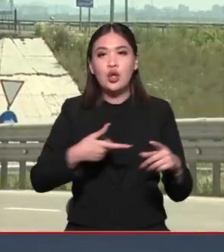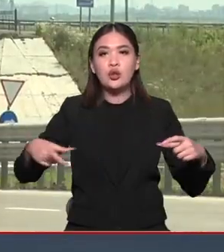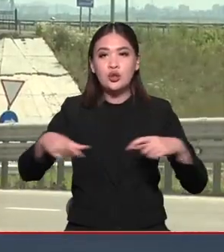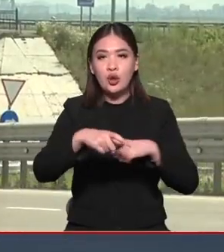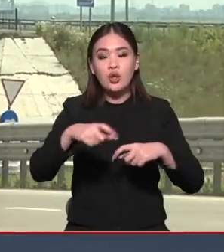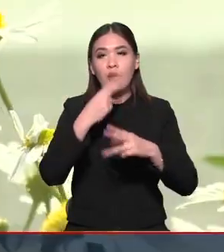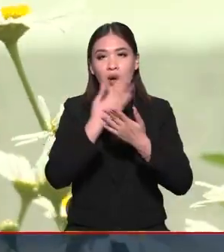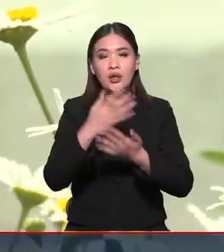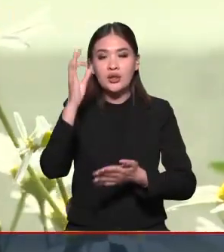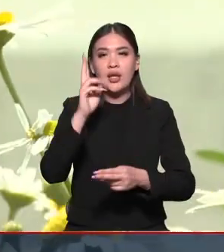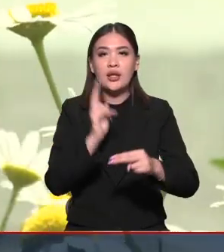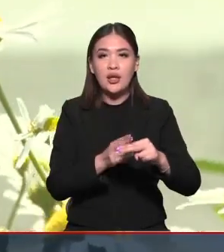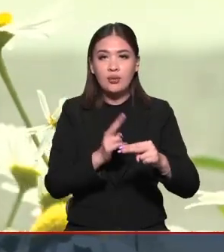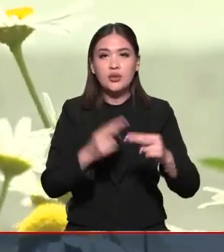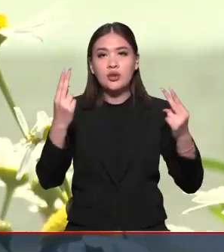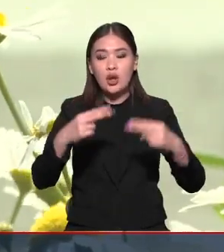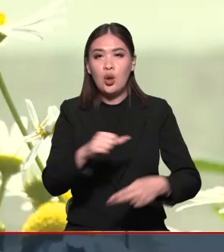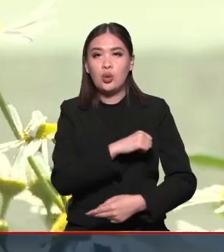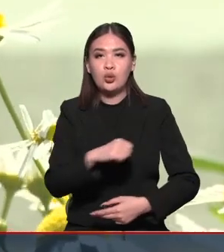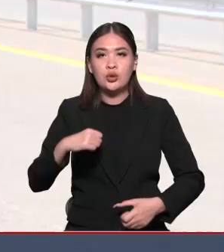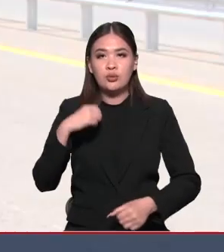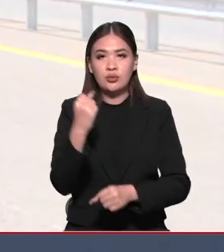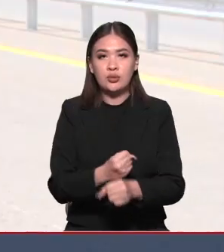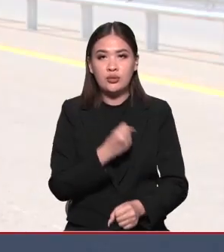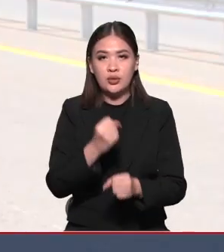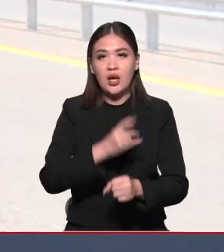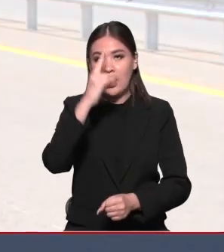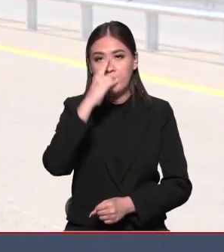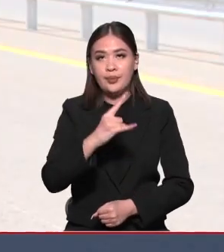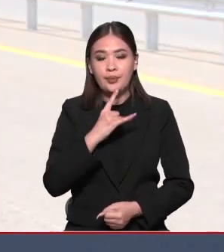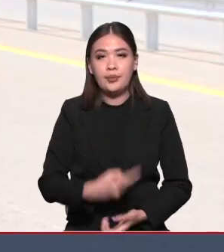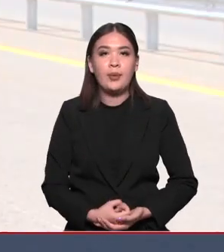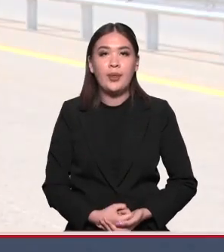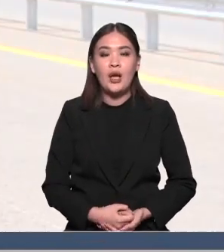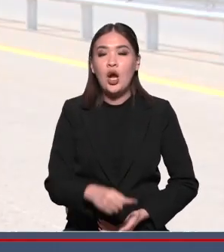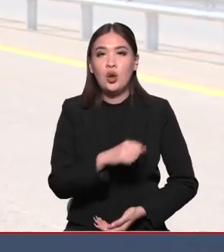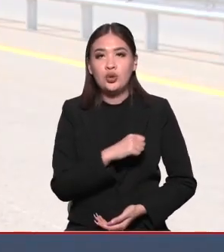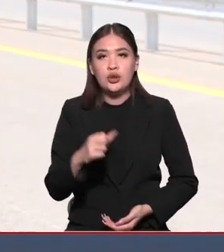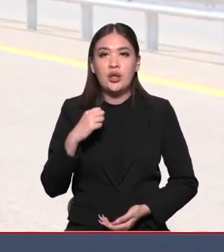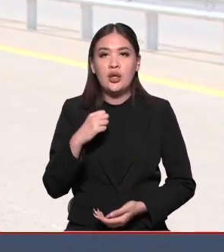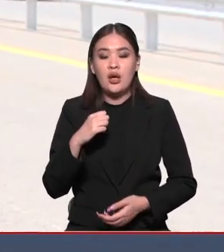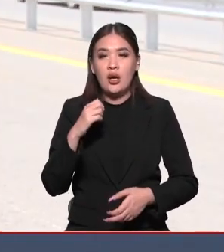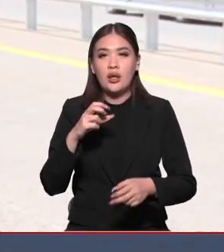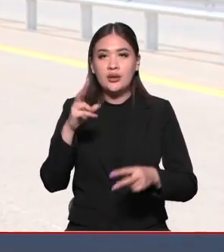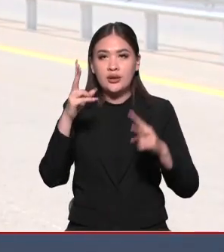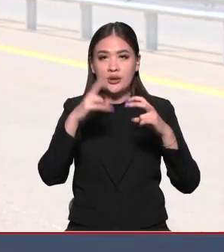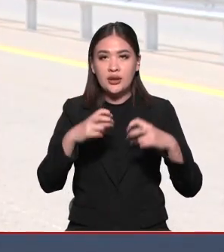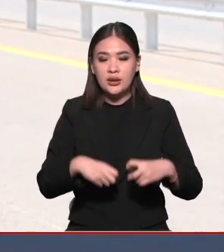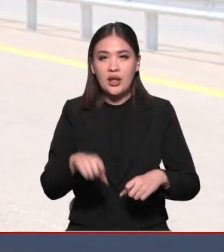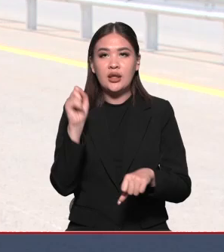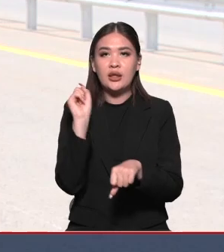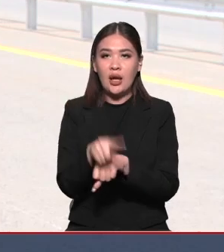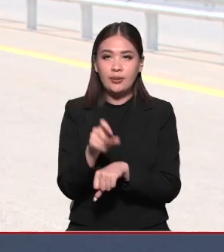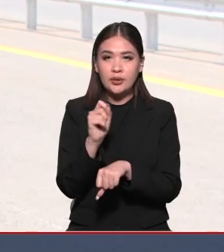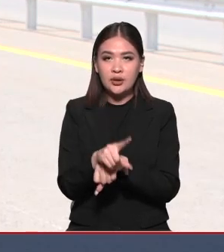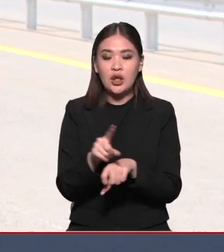ететін темір тосқауыл да өзімізде әзірленеді. Мердігер компаниясы өзі ғана тексермейді. Оны тапсырыс берушілер